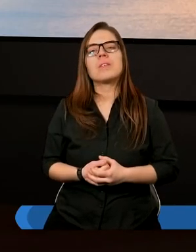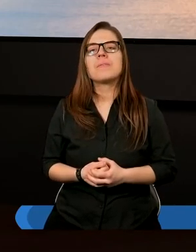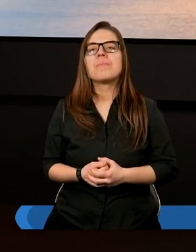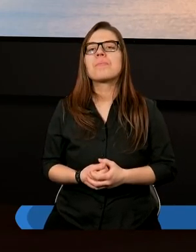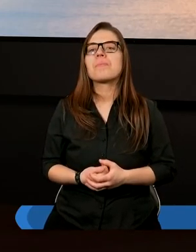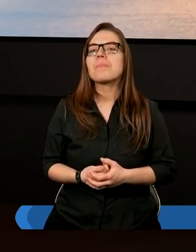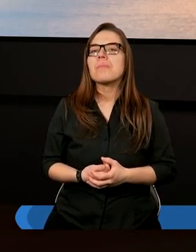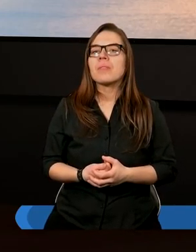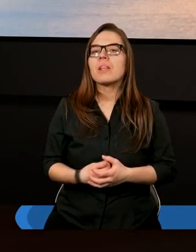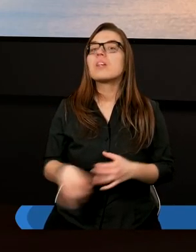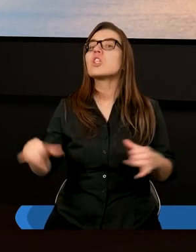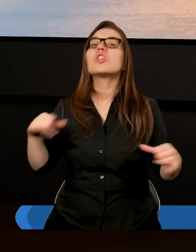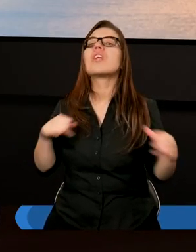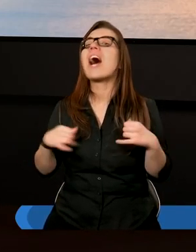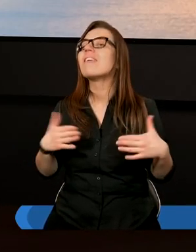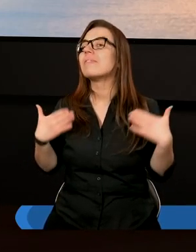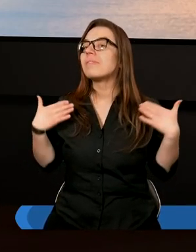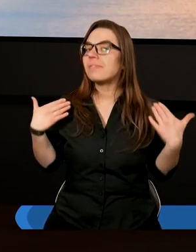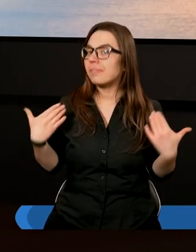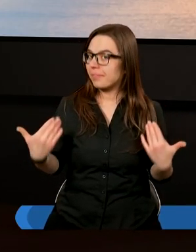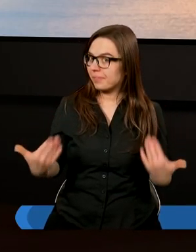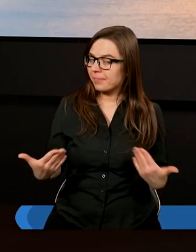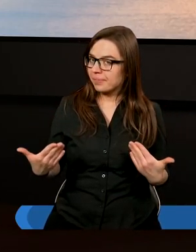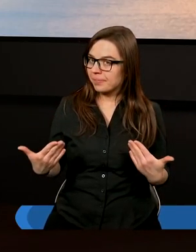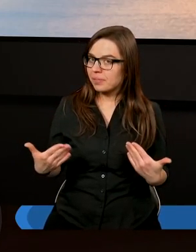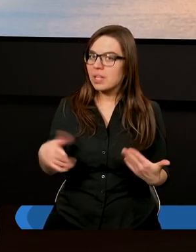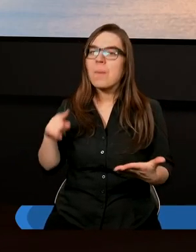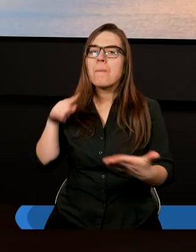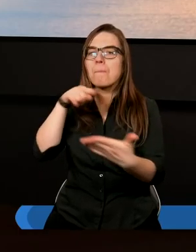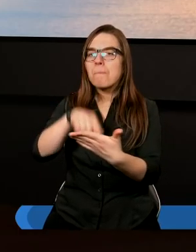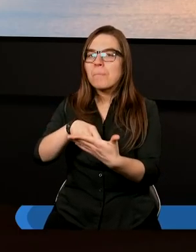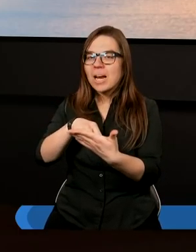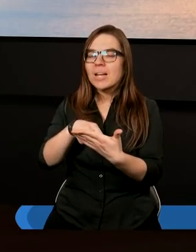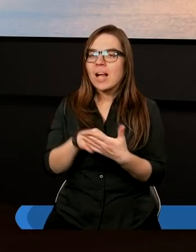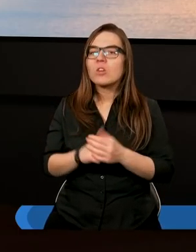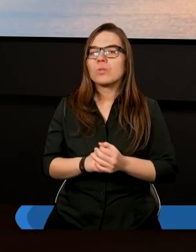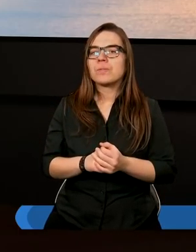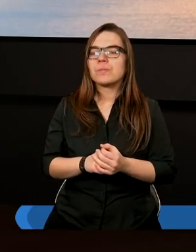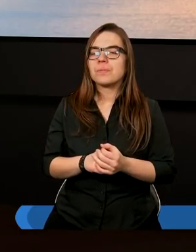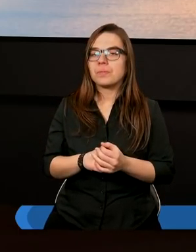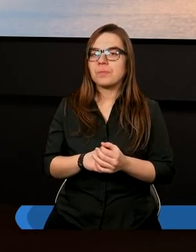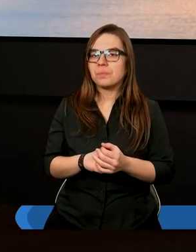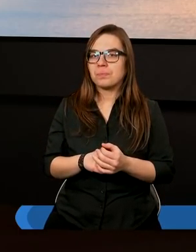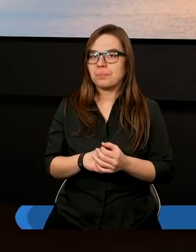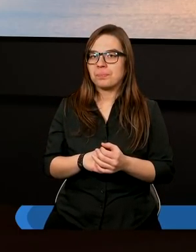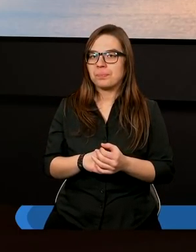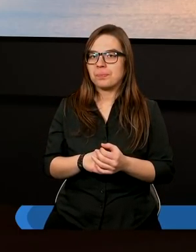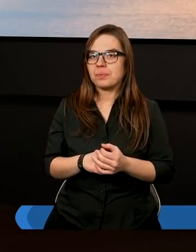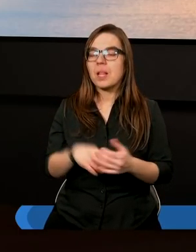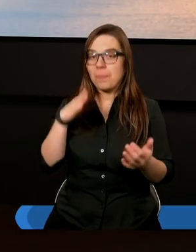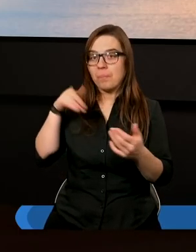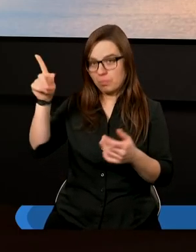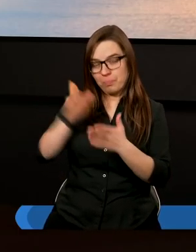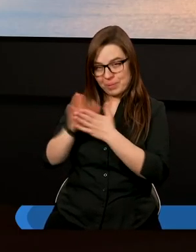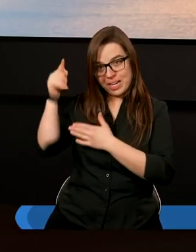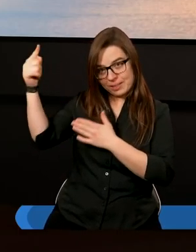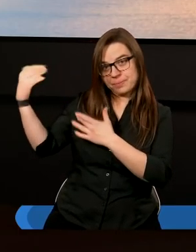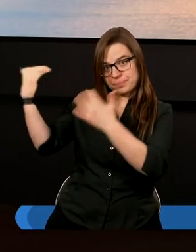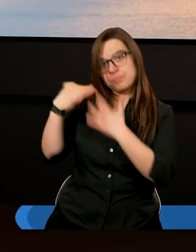Również szafarz, skoro jest przeznaczony do tego przez Pana,